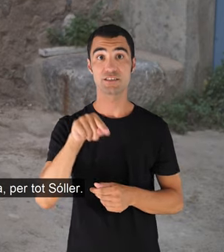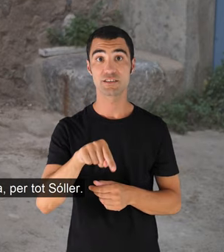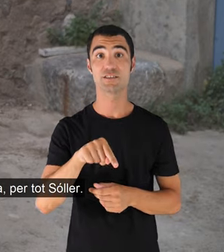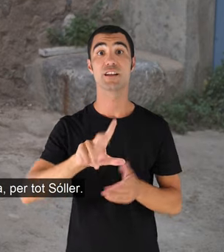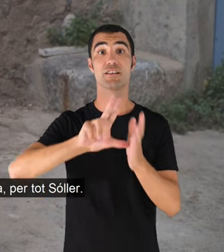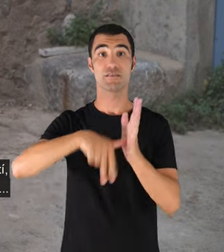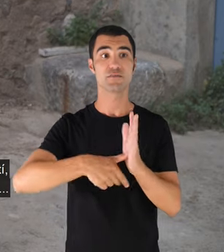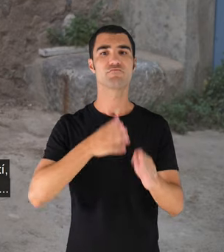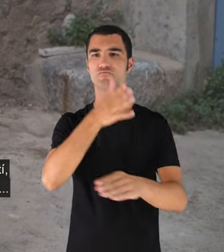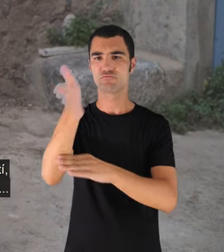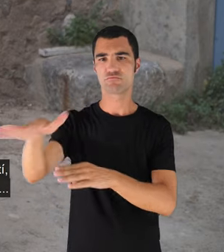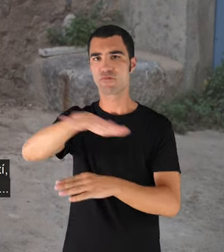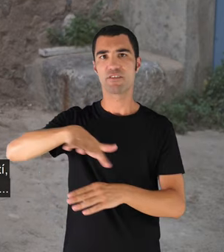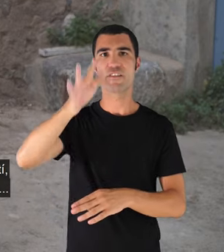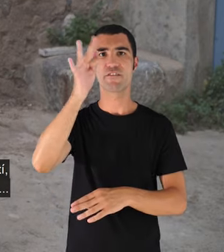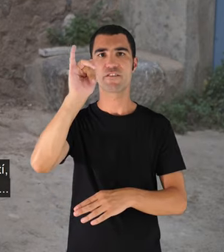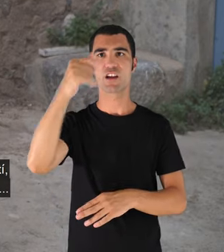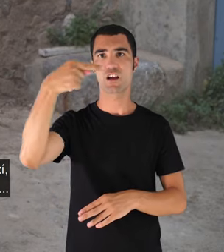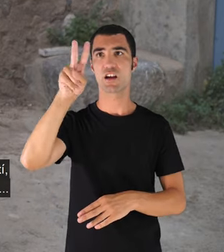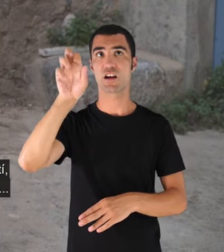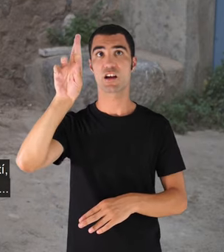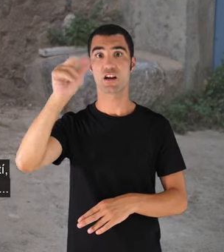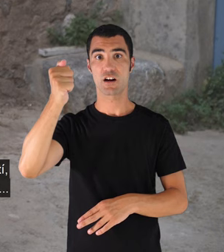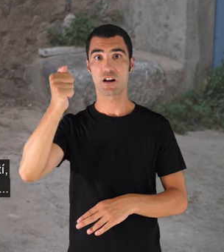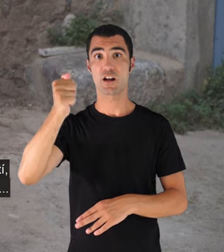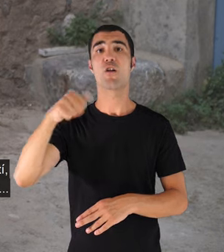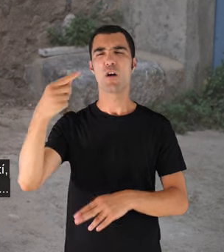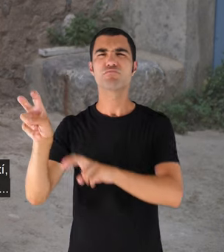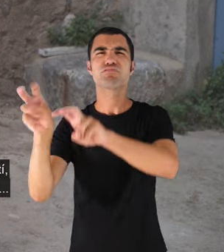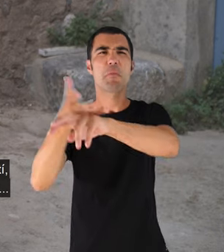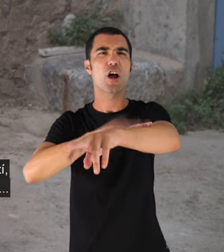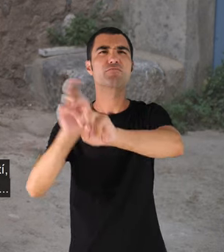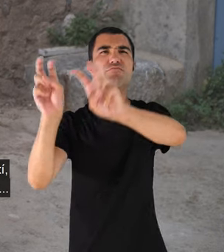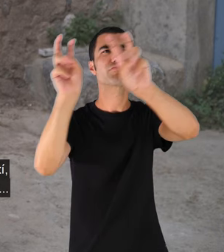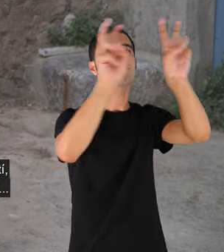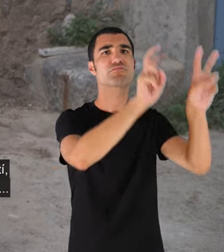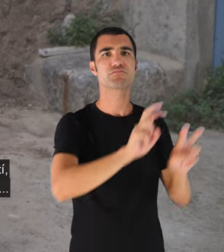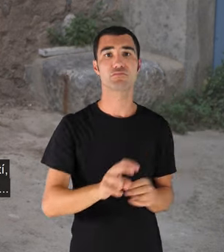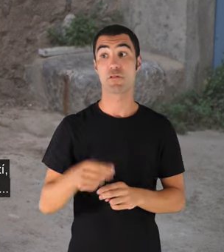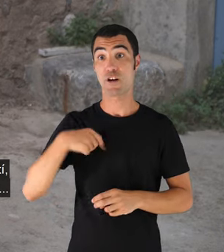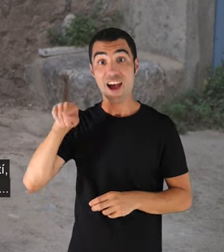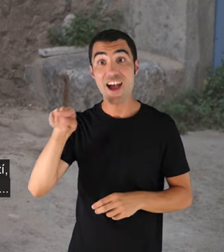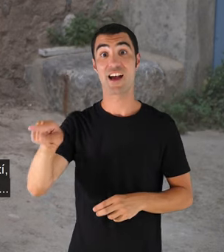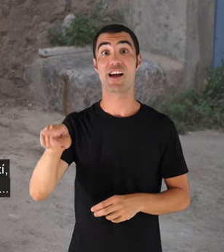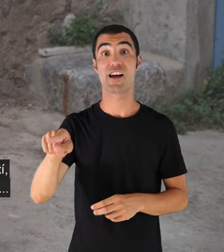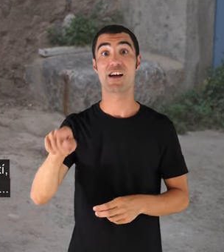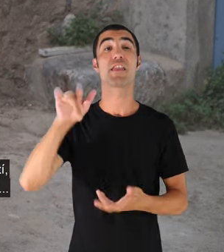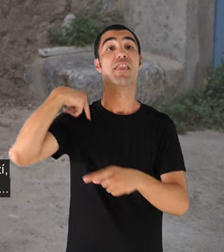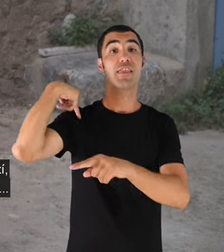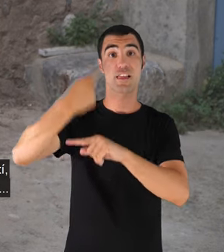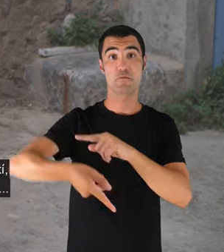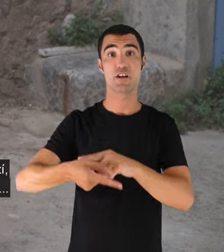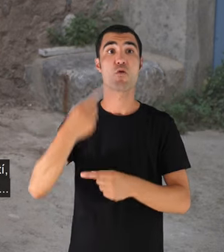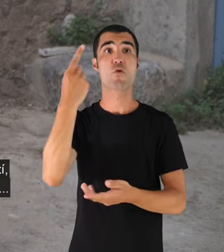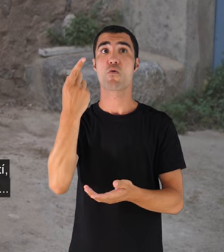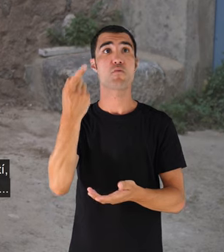per tot, l'havia enduïta per tot a Mallorca. i després va estar, d'haver un mes, que